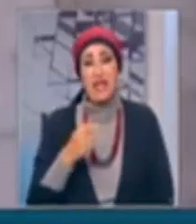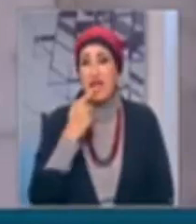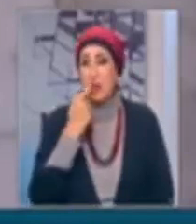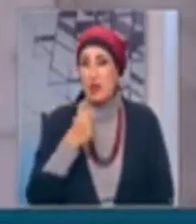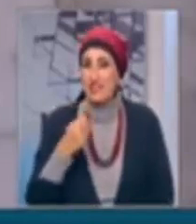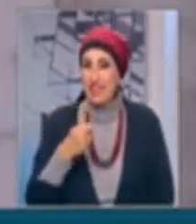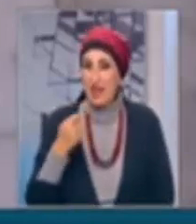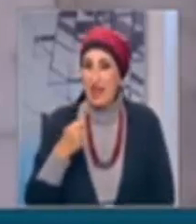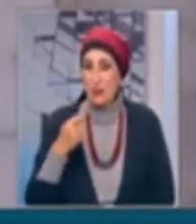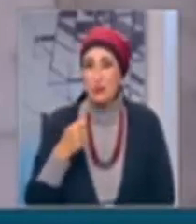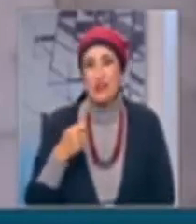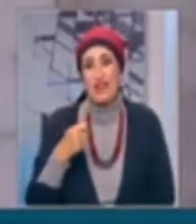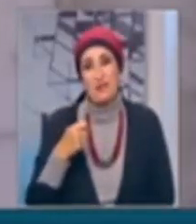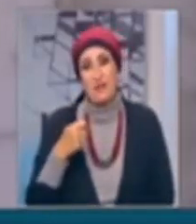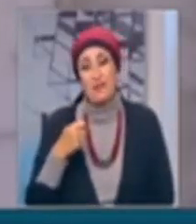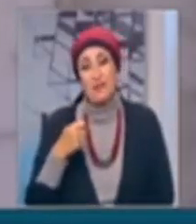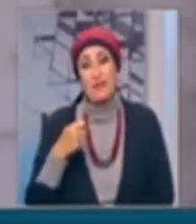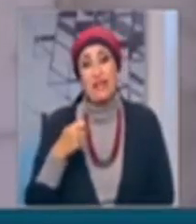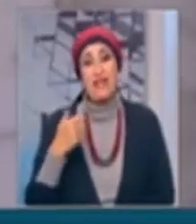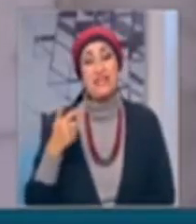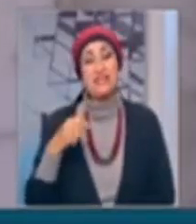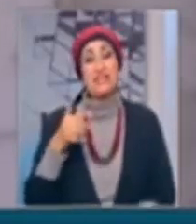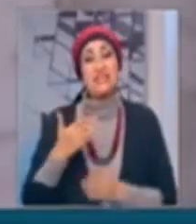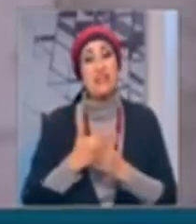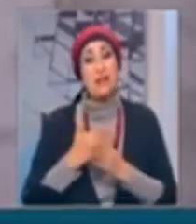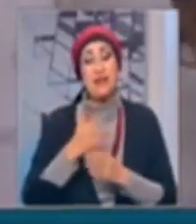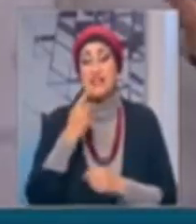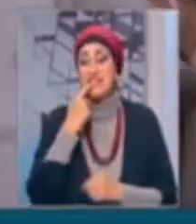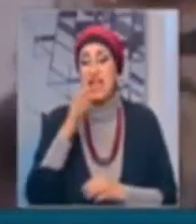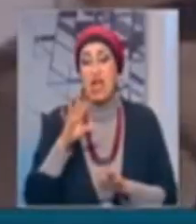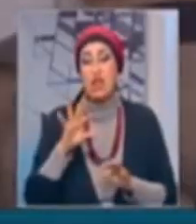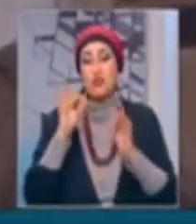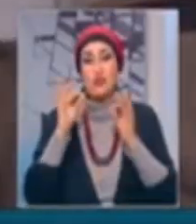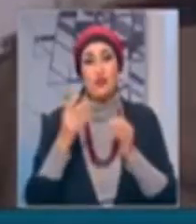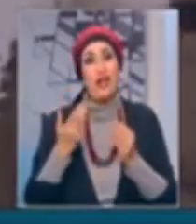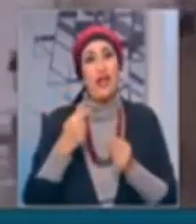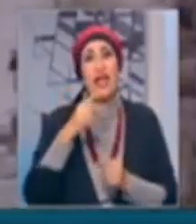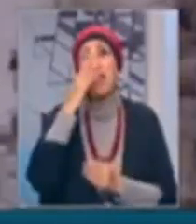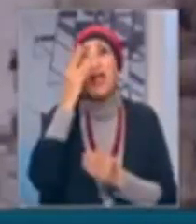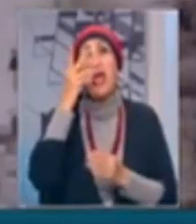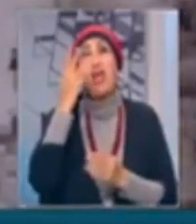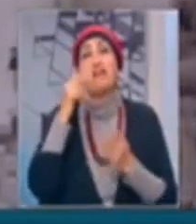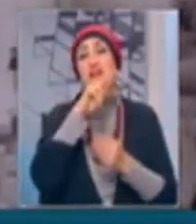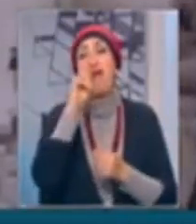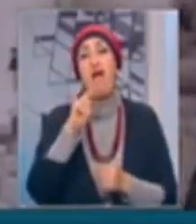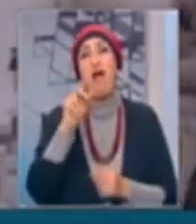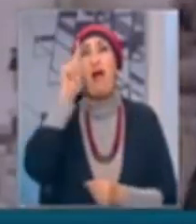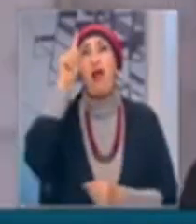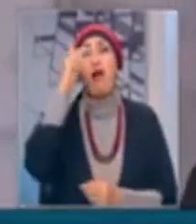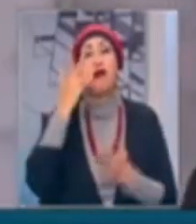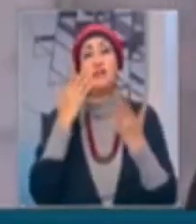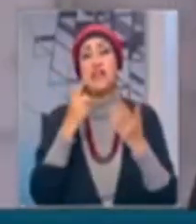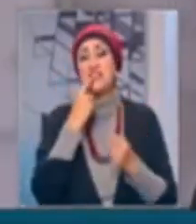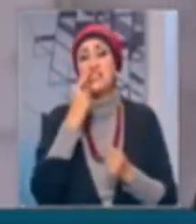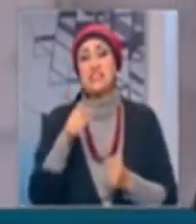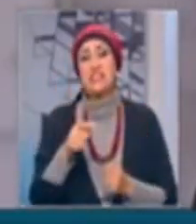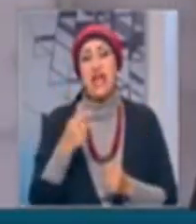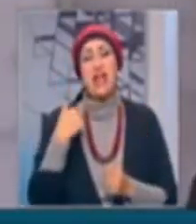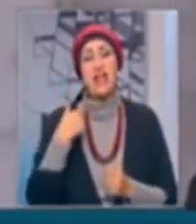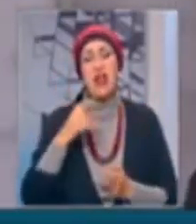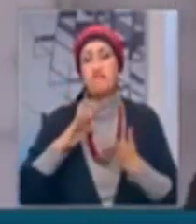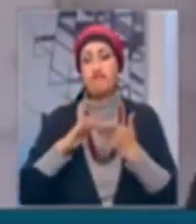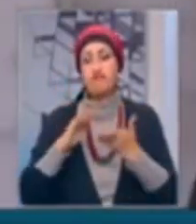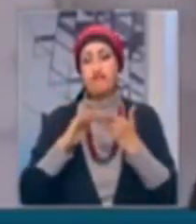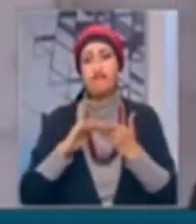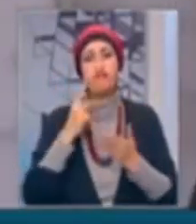كل عام وانتم بخير بهذه المناسبه بالعام الميلادي الجديد. نسال الله ان يجعل هذا العام عام رحمه